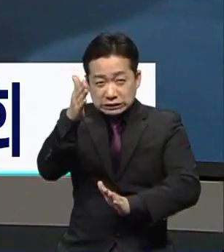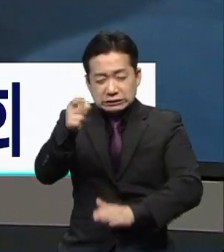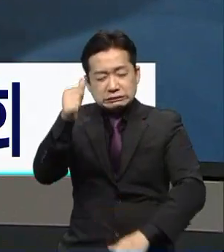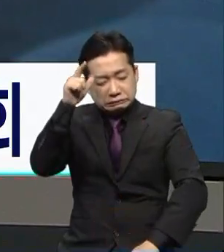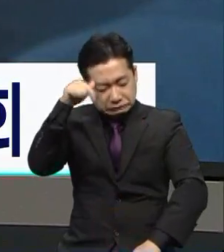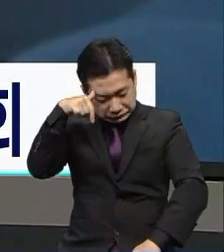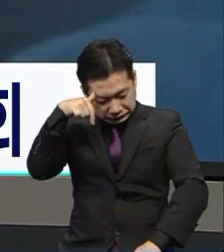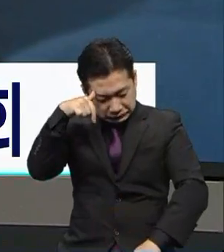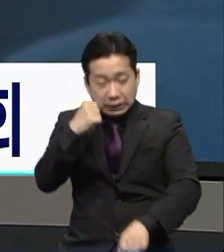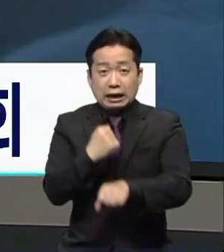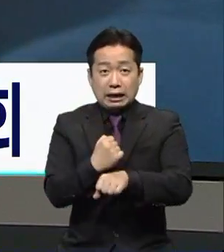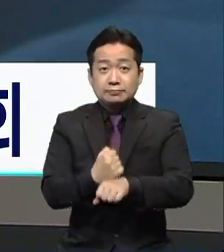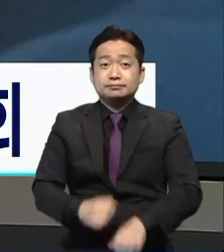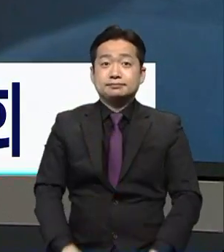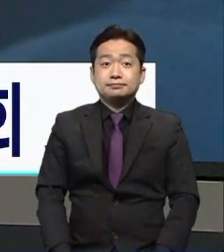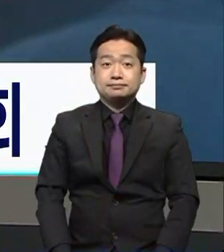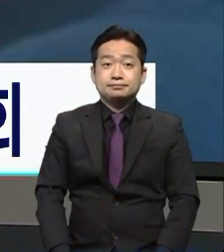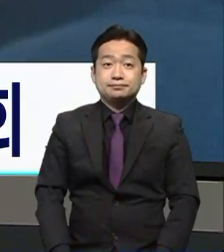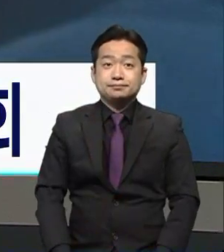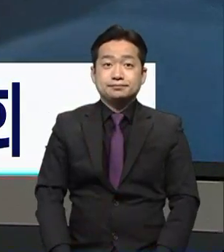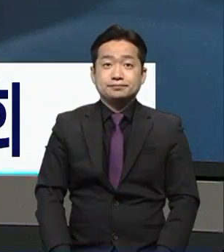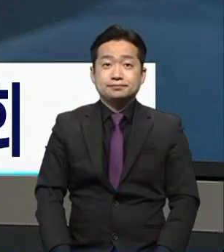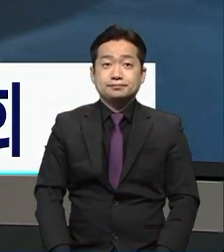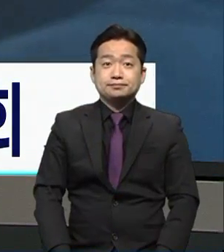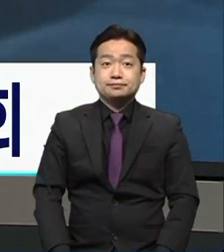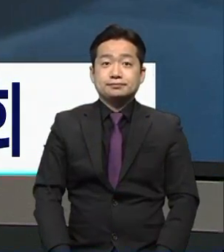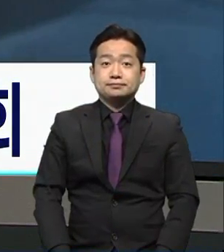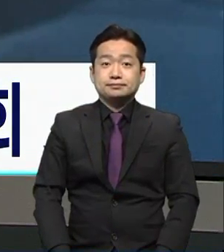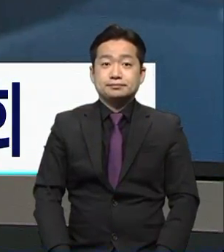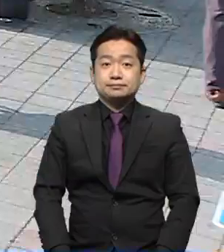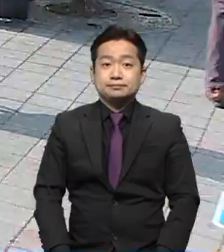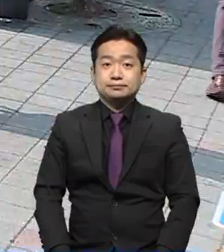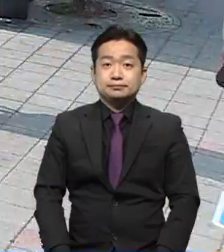발 물러섰습니다. 한소희 기자의 보도입니다.